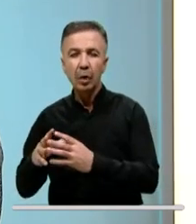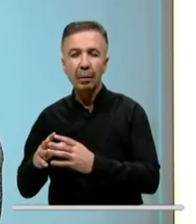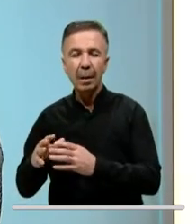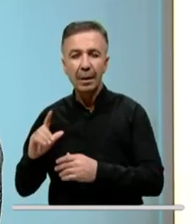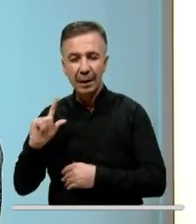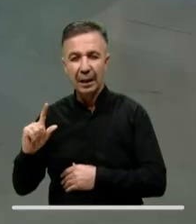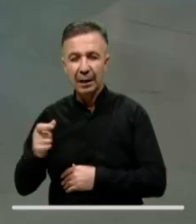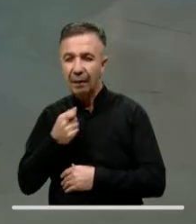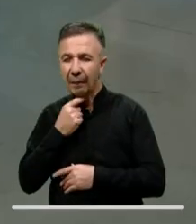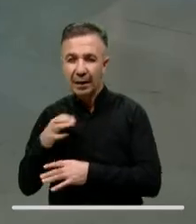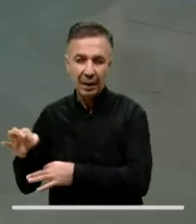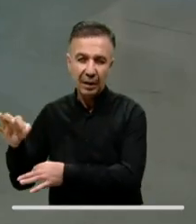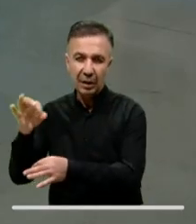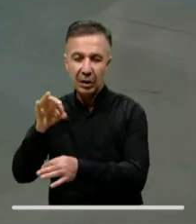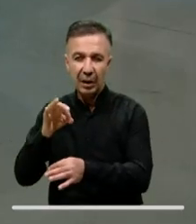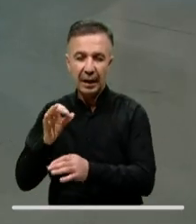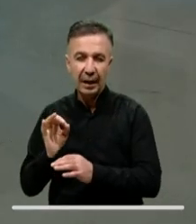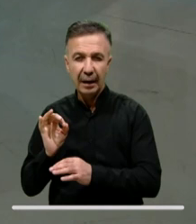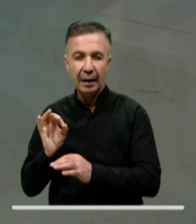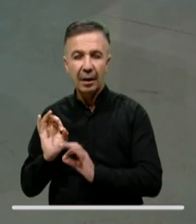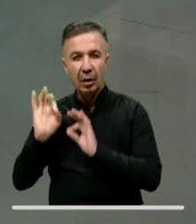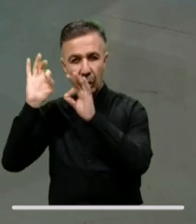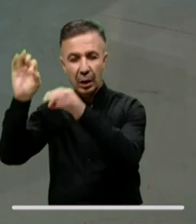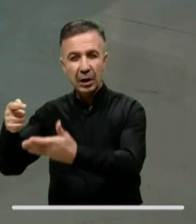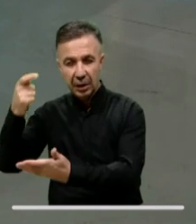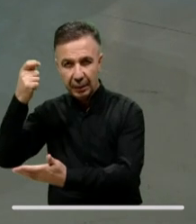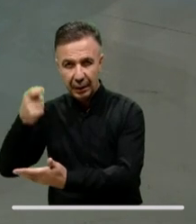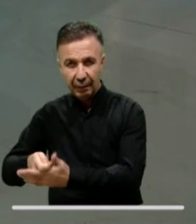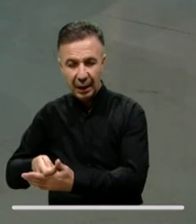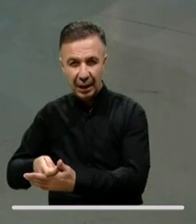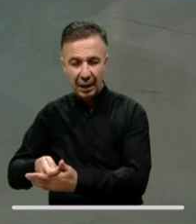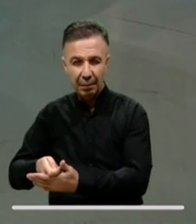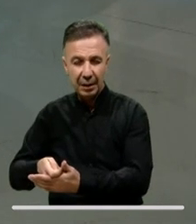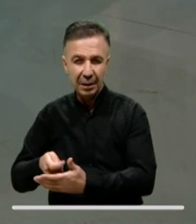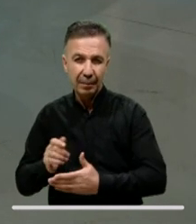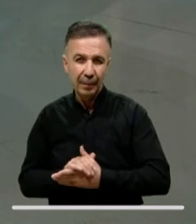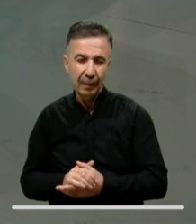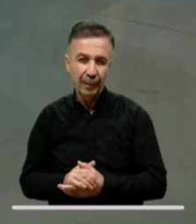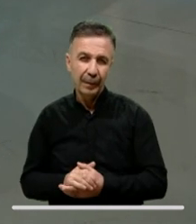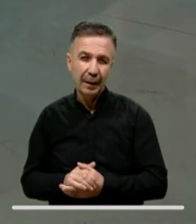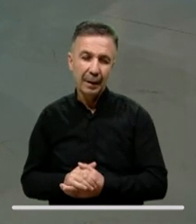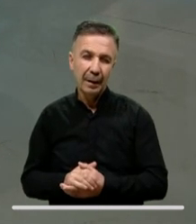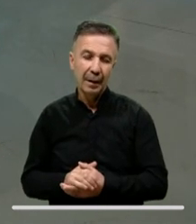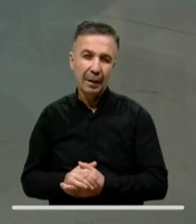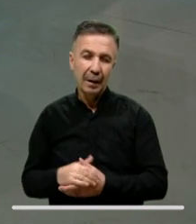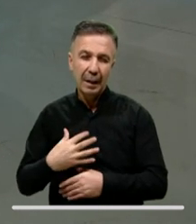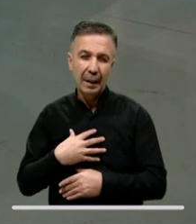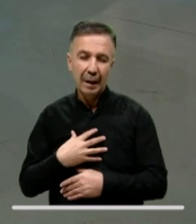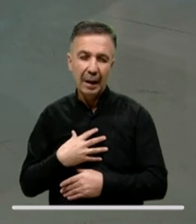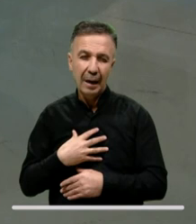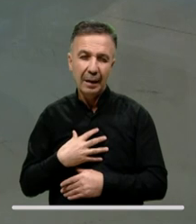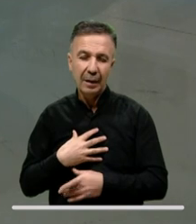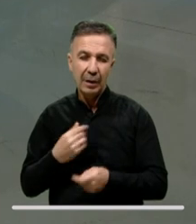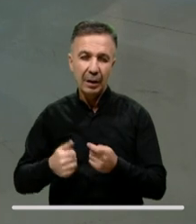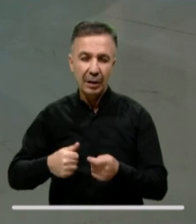gerekli fakirlere, gerekli yerlere iletmesi. Yani bu sık sık kafama takılıyor. Diyanette görev yapan hocalarımıza